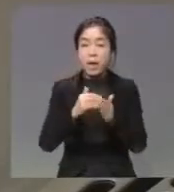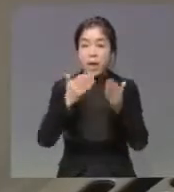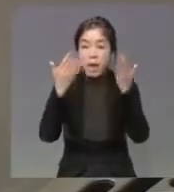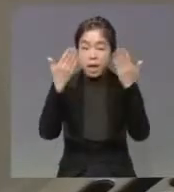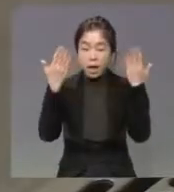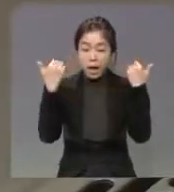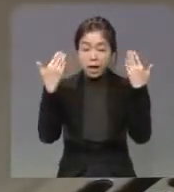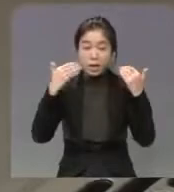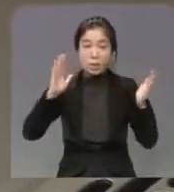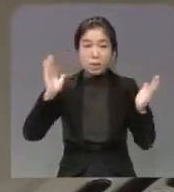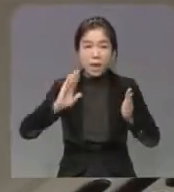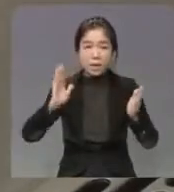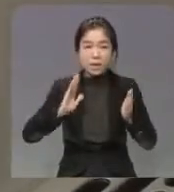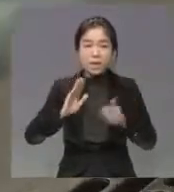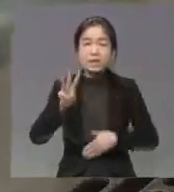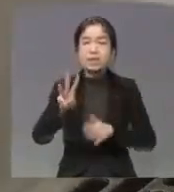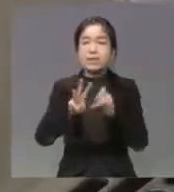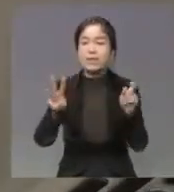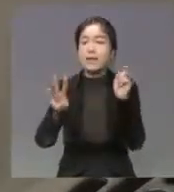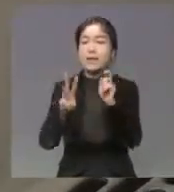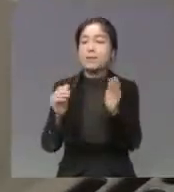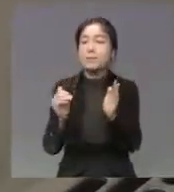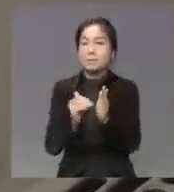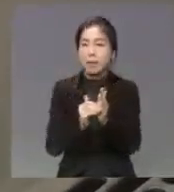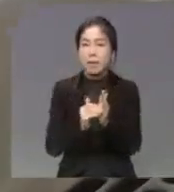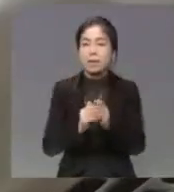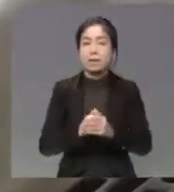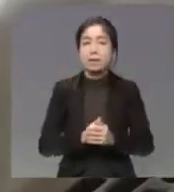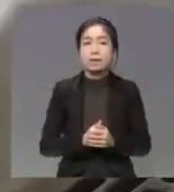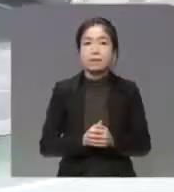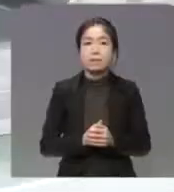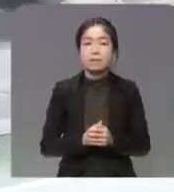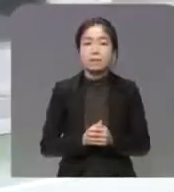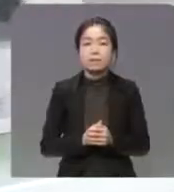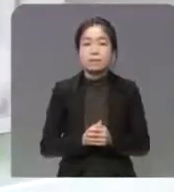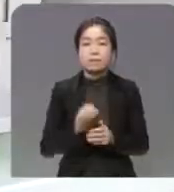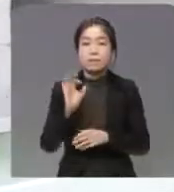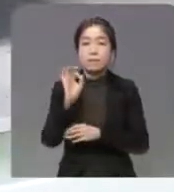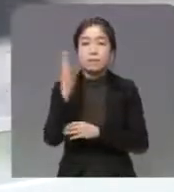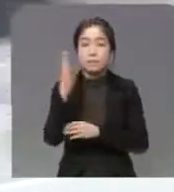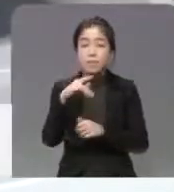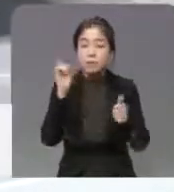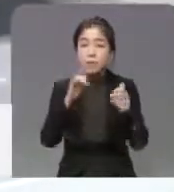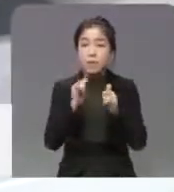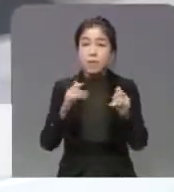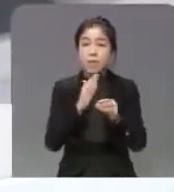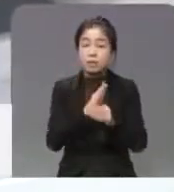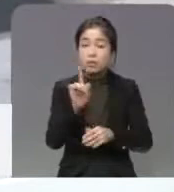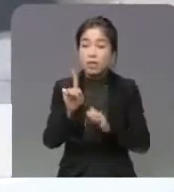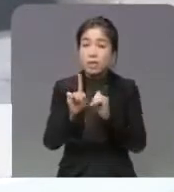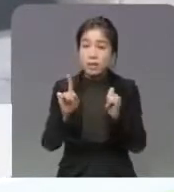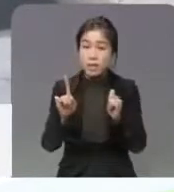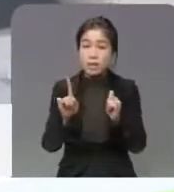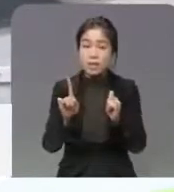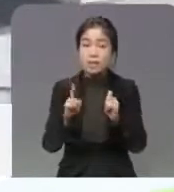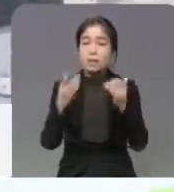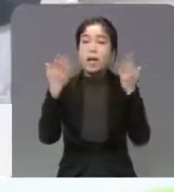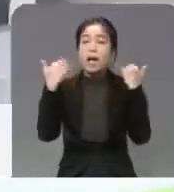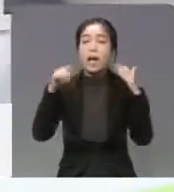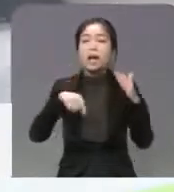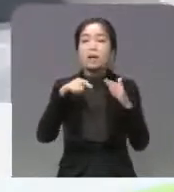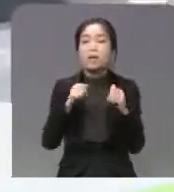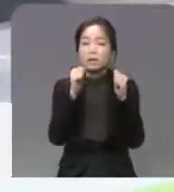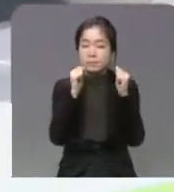등 3명이 코로나19에 감염된 것으로 확인됐다고 밝혔습니다. 영광군은 확진자 가운데 한 명은 학교